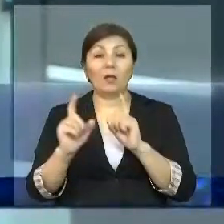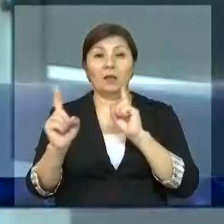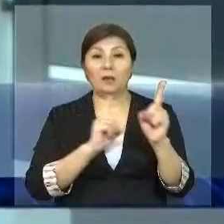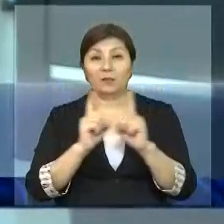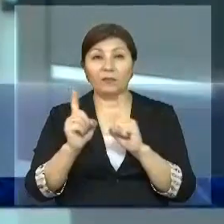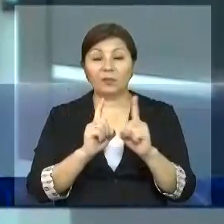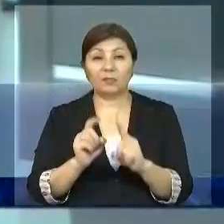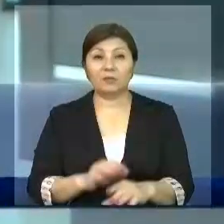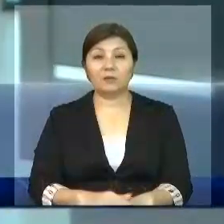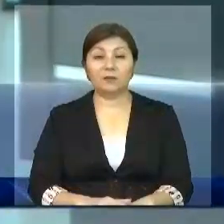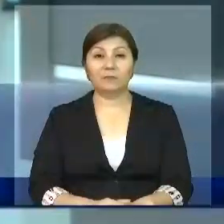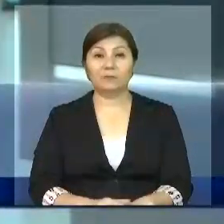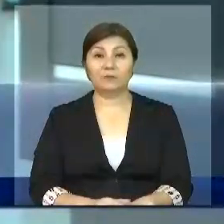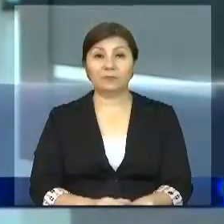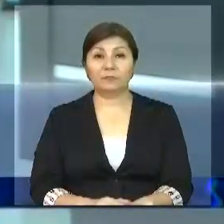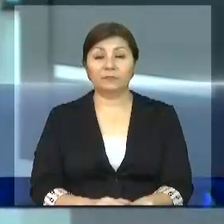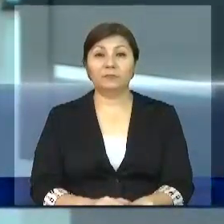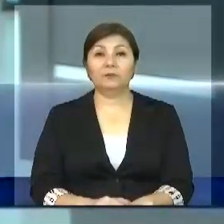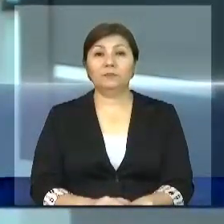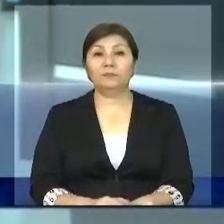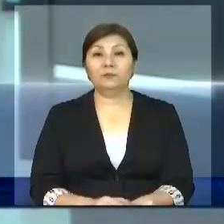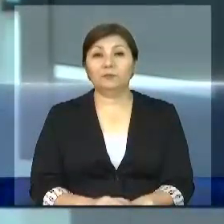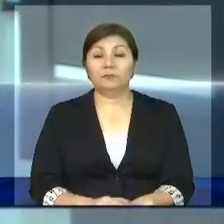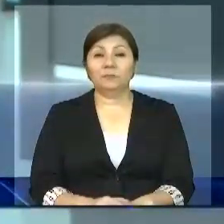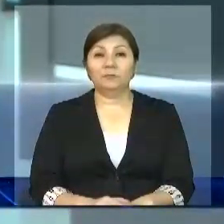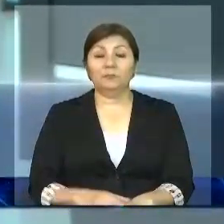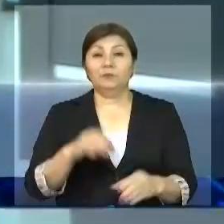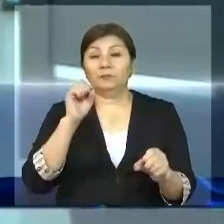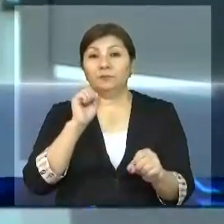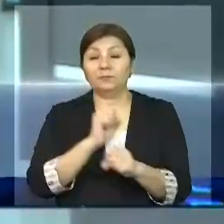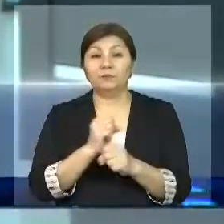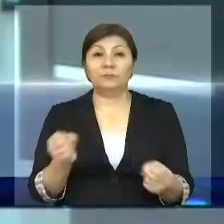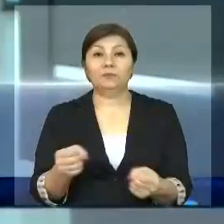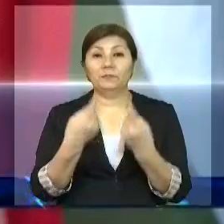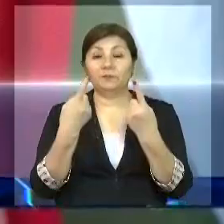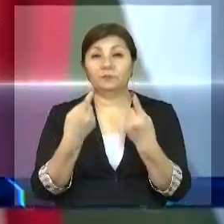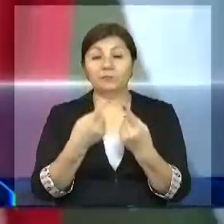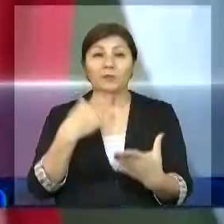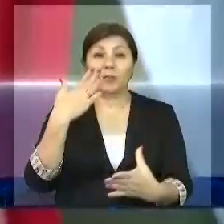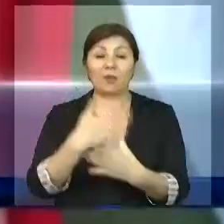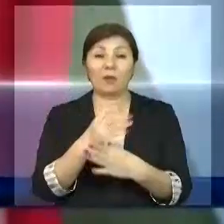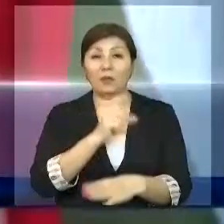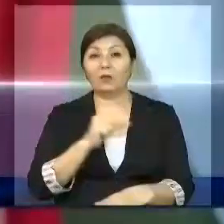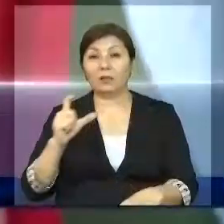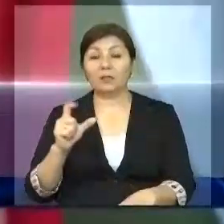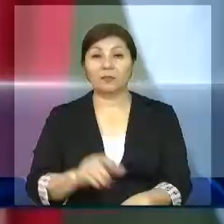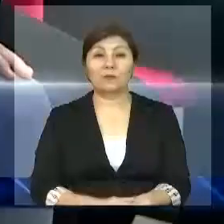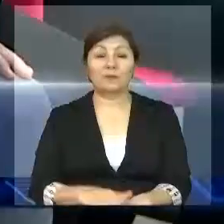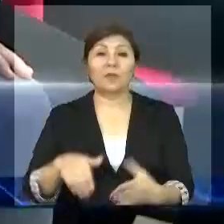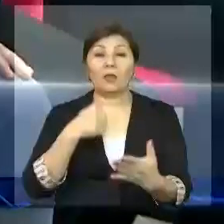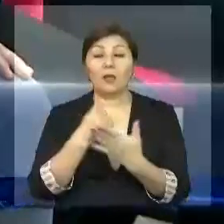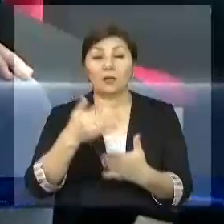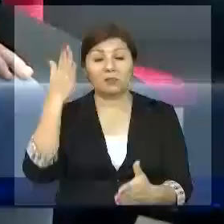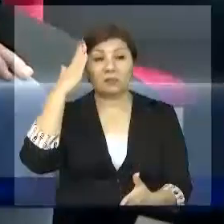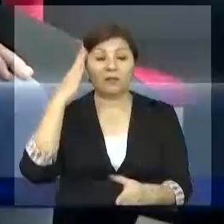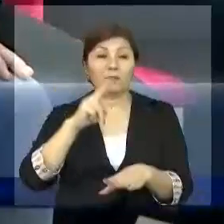конференции как раз таки и профилактика и выявление и оказание помощи гражданам основная идея